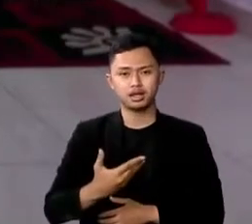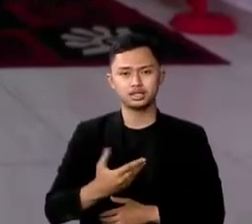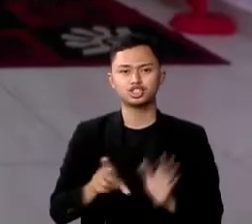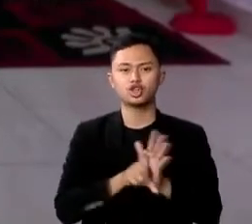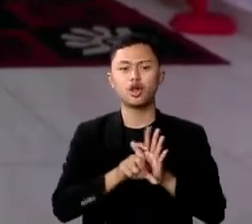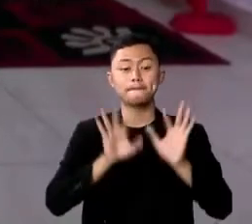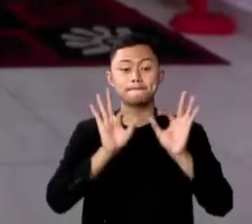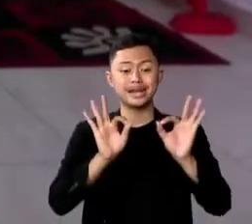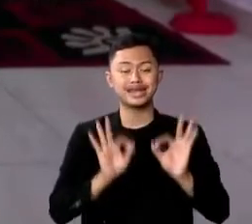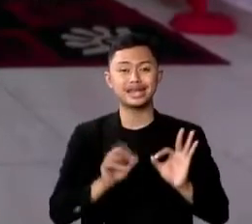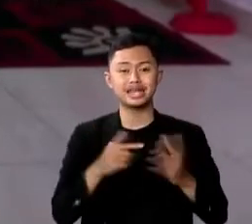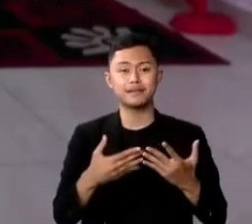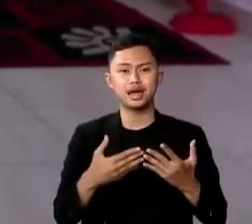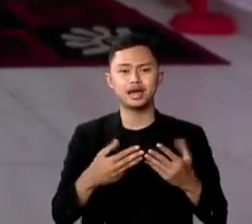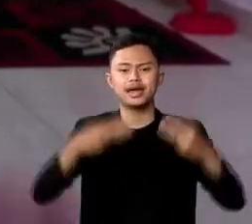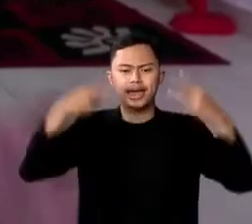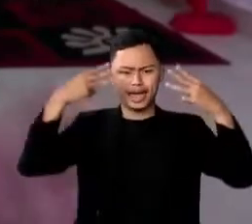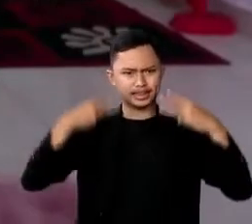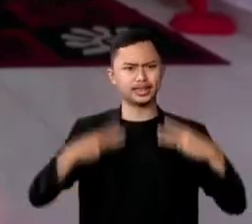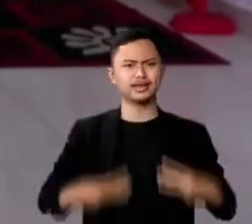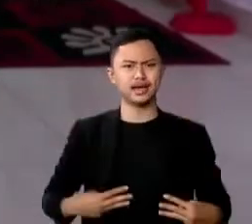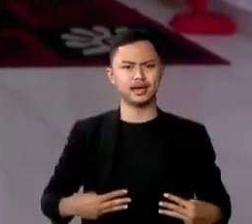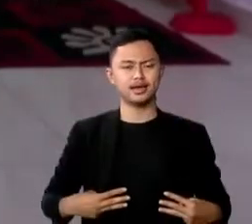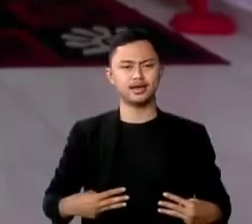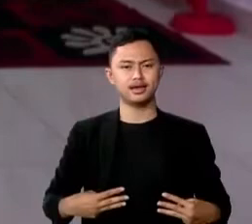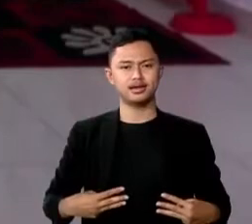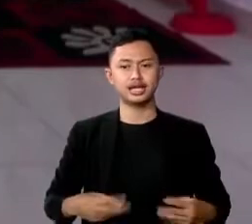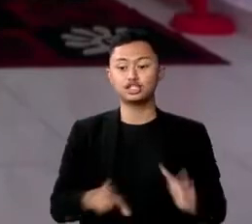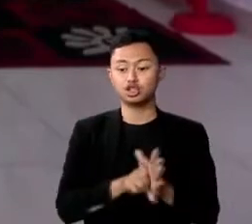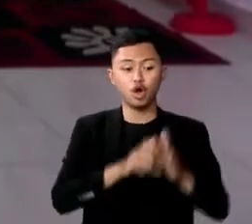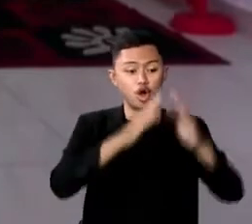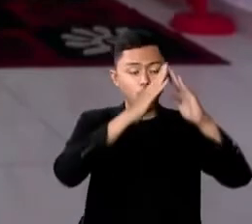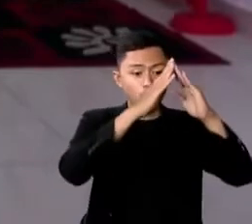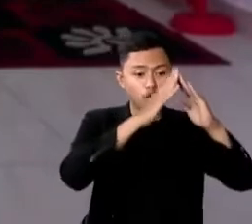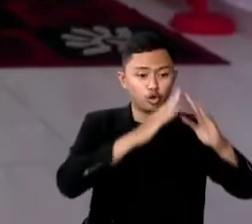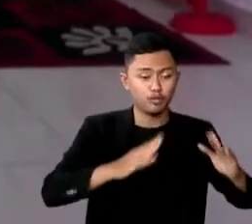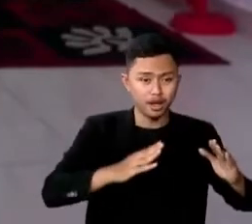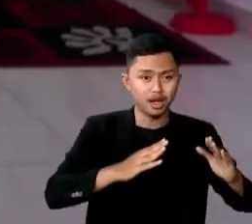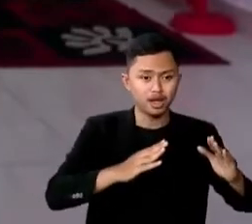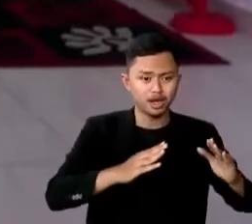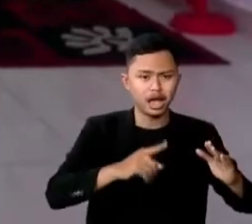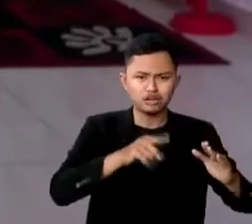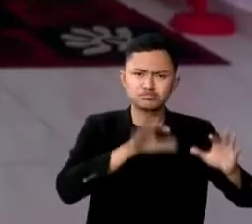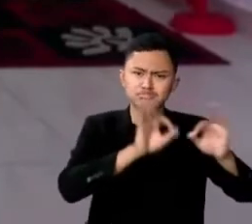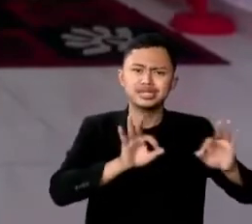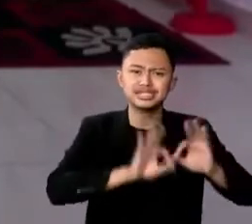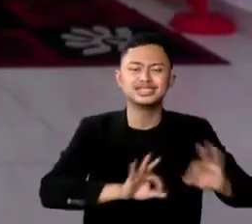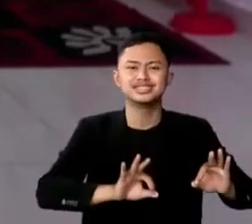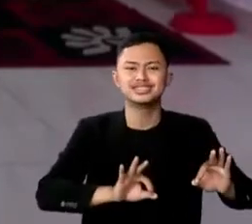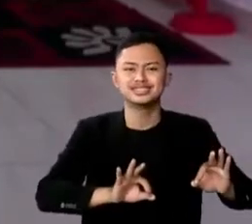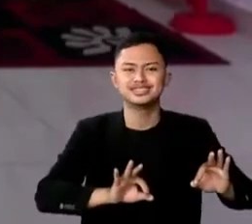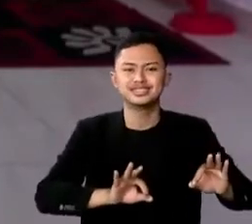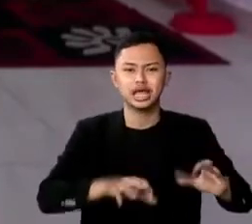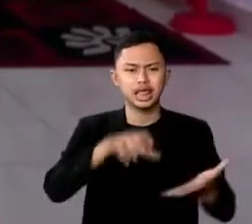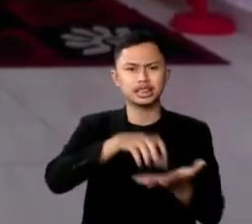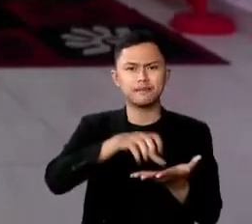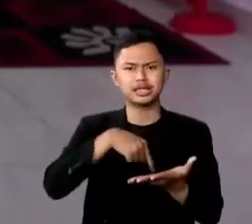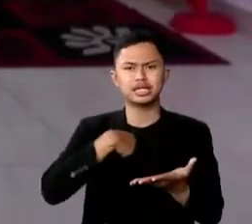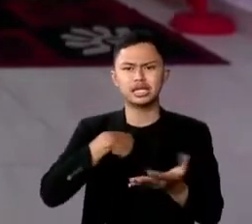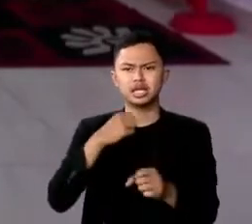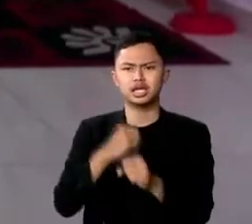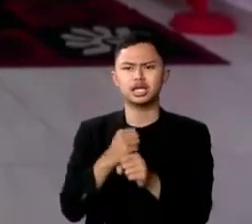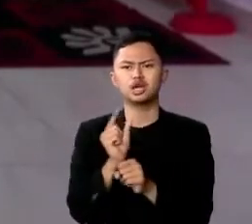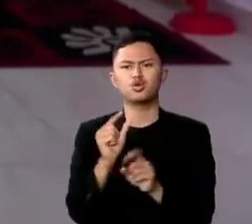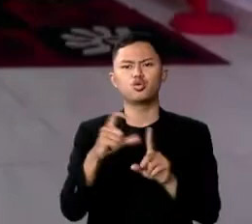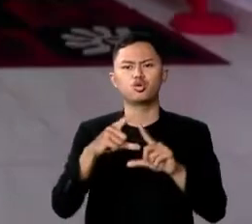isi pendidikan kendala estetika akan Nah rumah yang berantakan Nikita sulap jadi bersih ini arena kami ini kan bekas